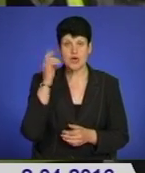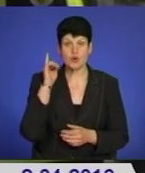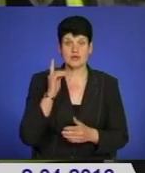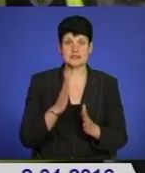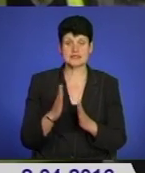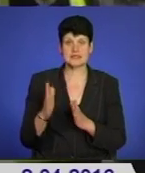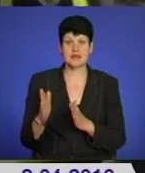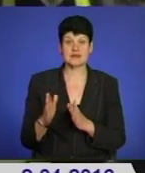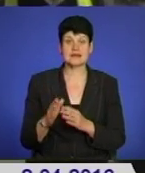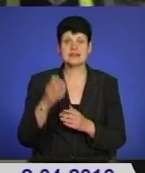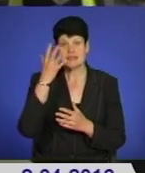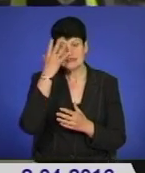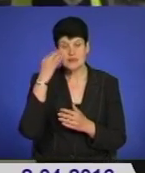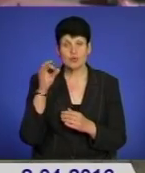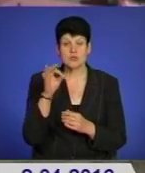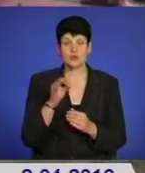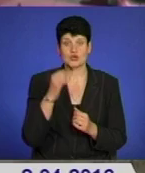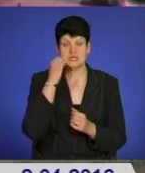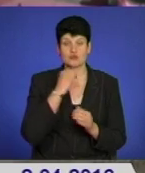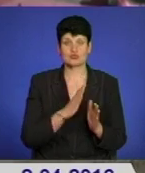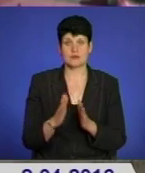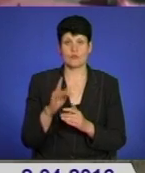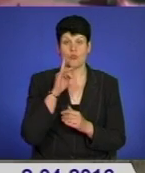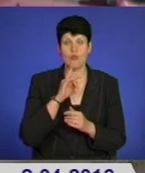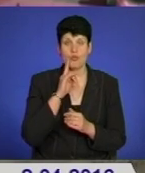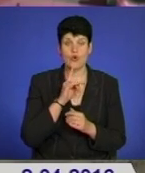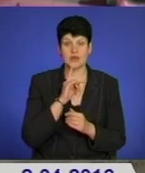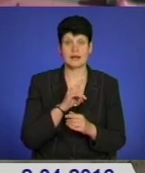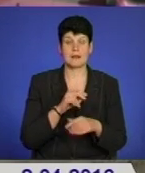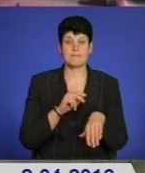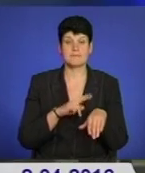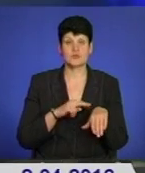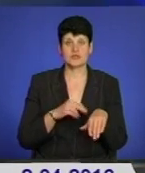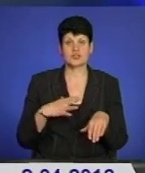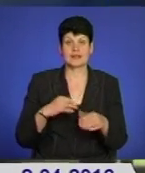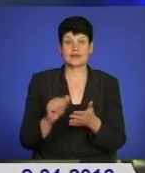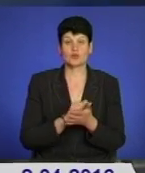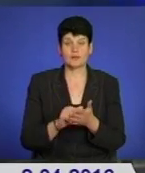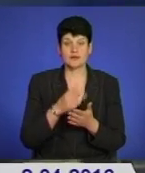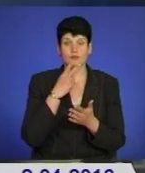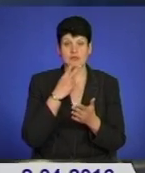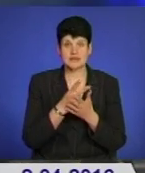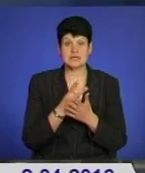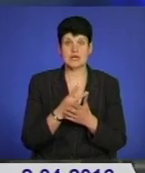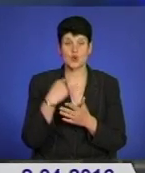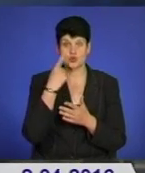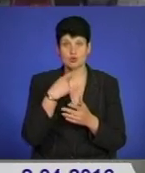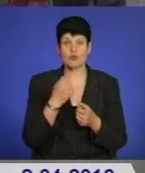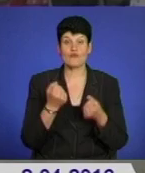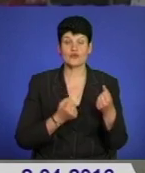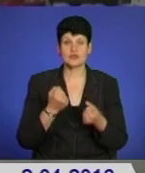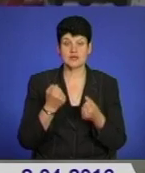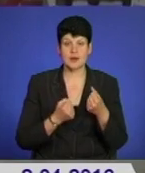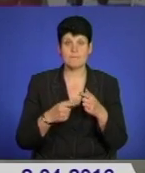водія? Забудьте про стару систему. Допоки патрульні поліцейські очікували на документи, які б засвідчували особу водія, порушити